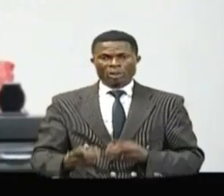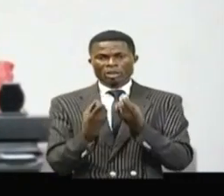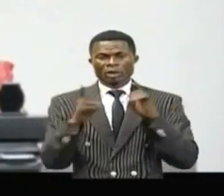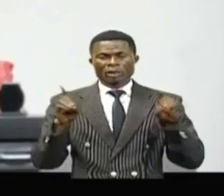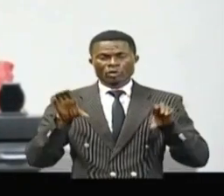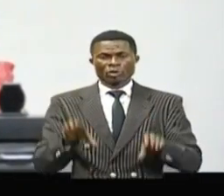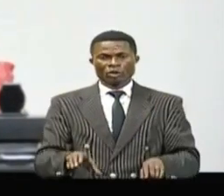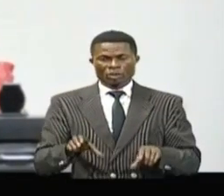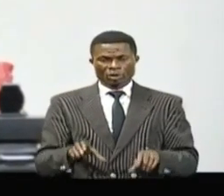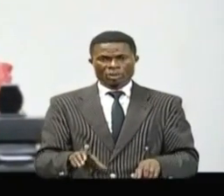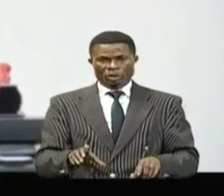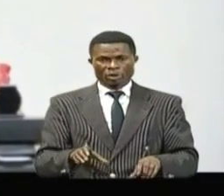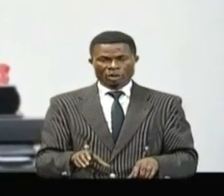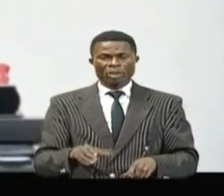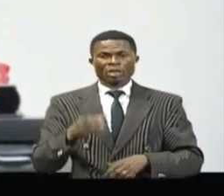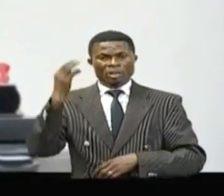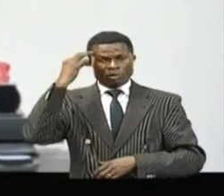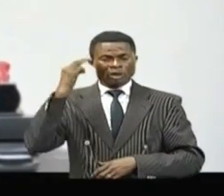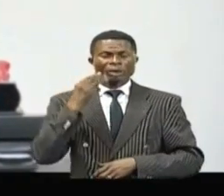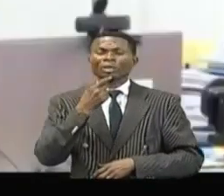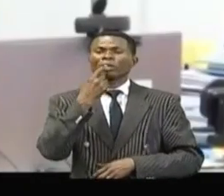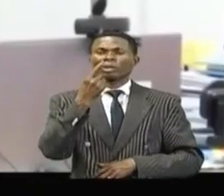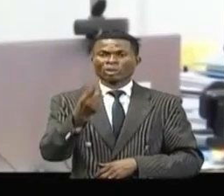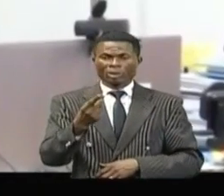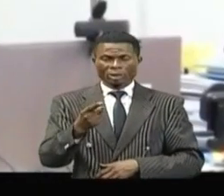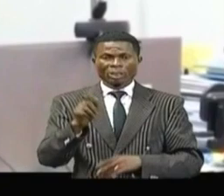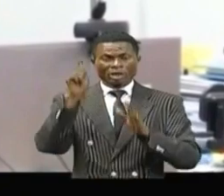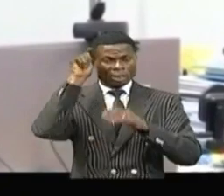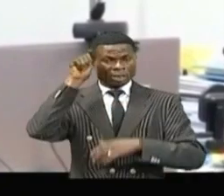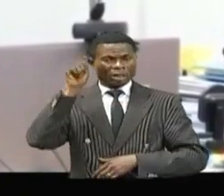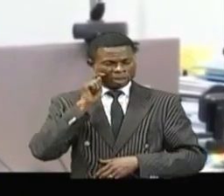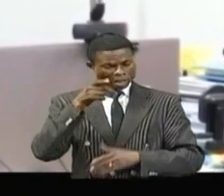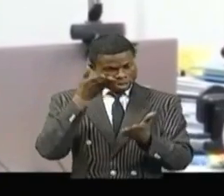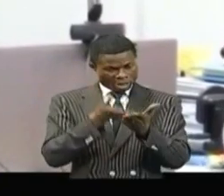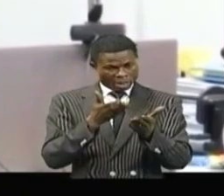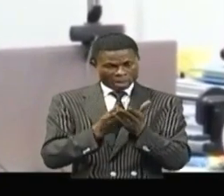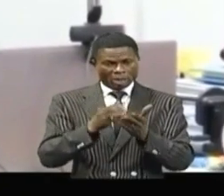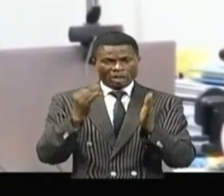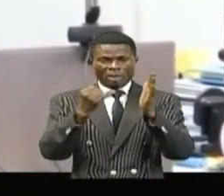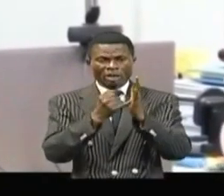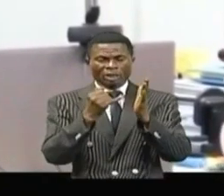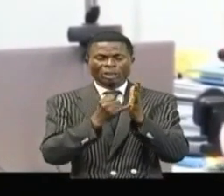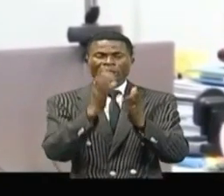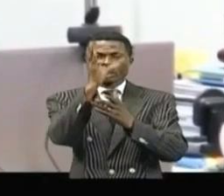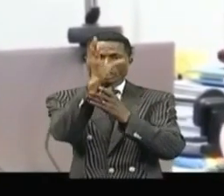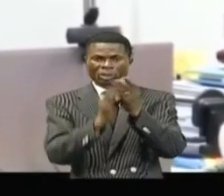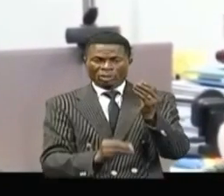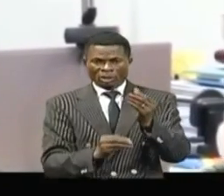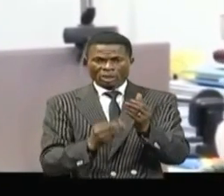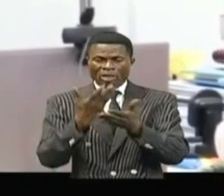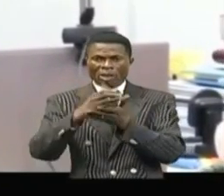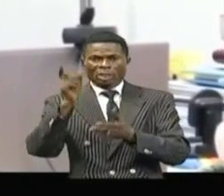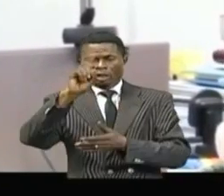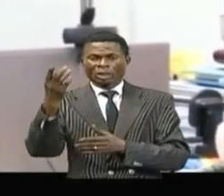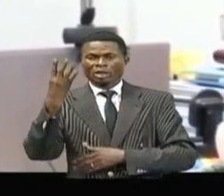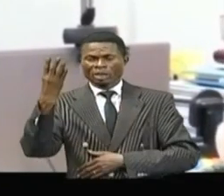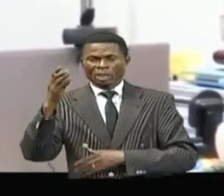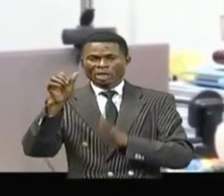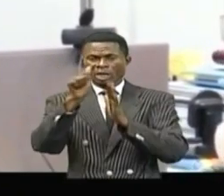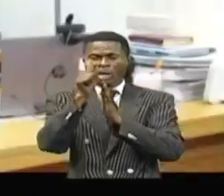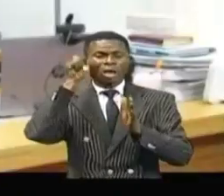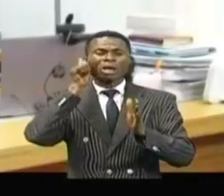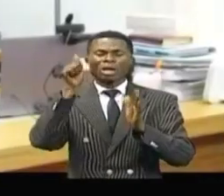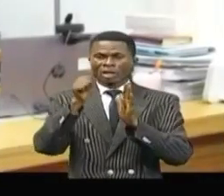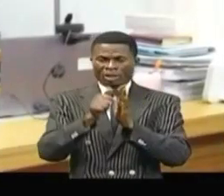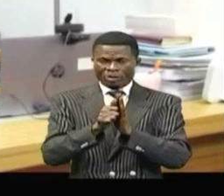du Congo. Elle a indiqué que ces textes comprenaient 6 chapitres répartis en 34 articles